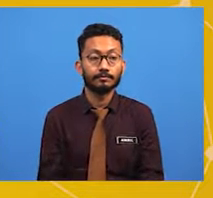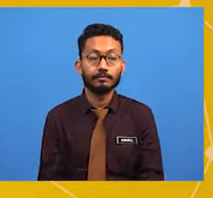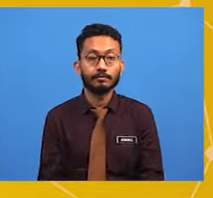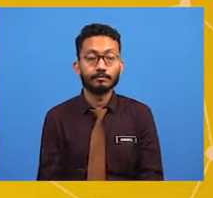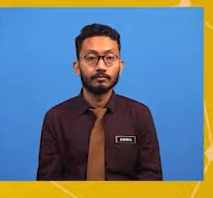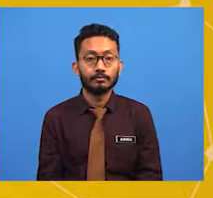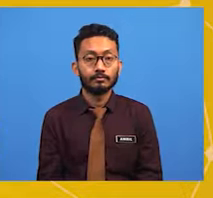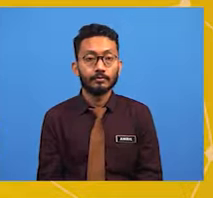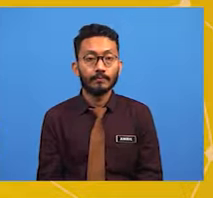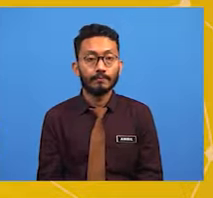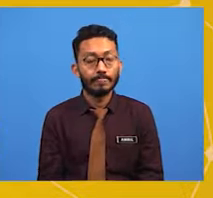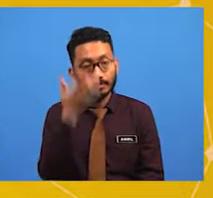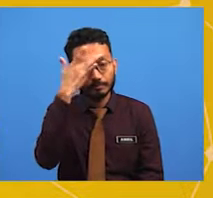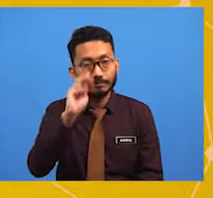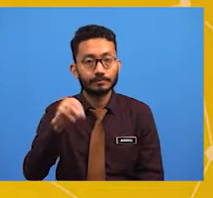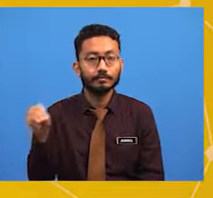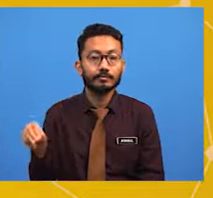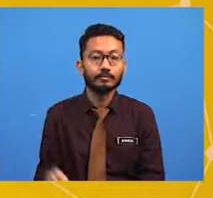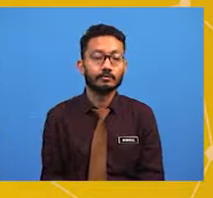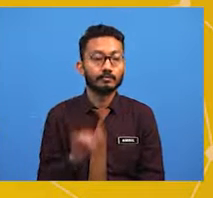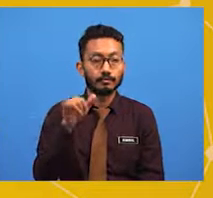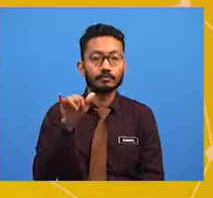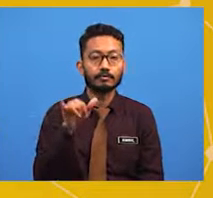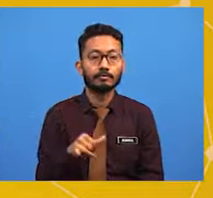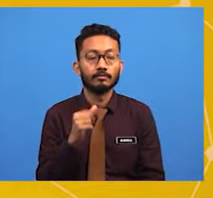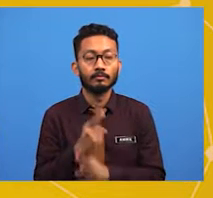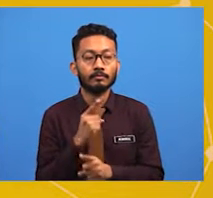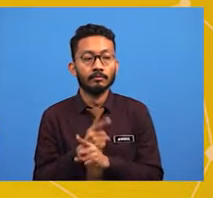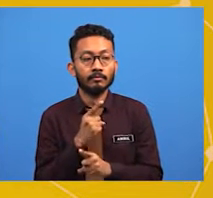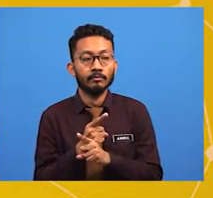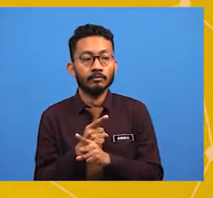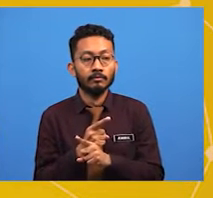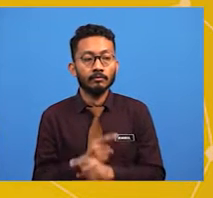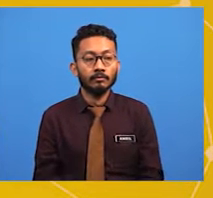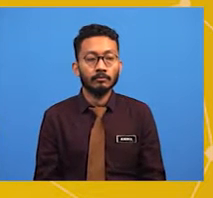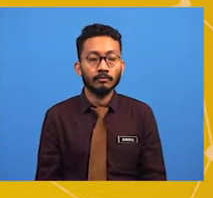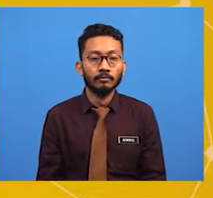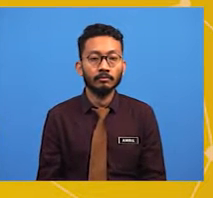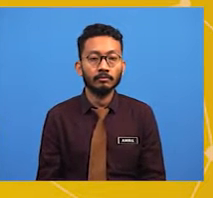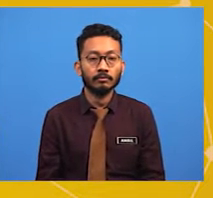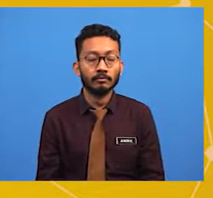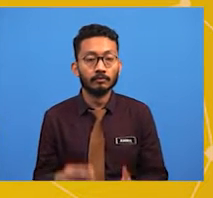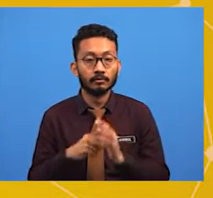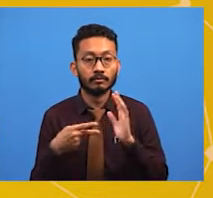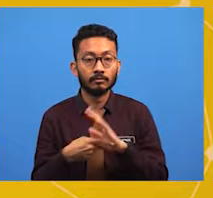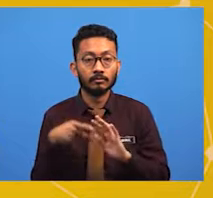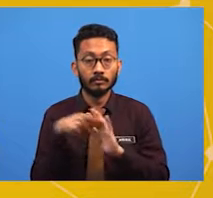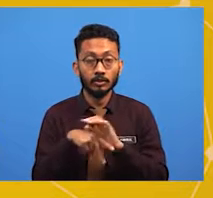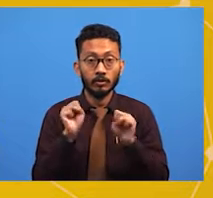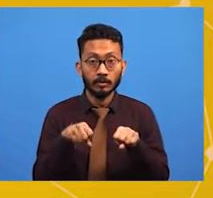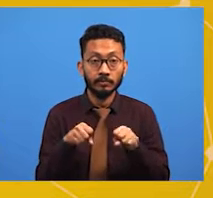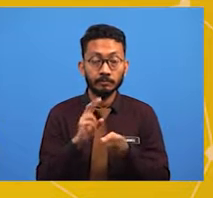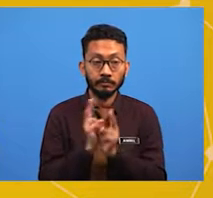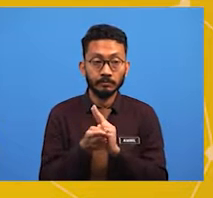Wah, pandai murid-murid. Ya, betul. Maksud pemboleh ubah ialah